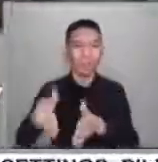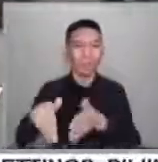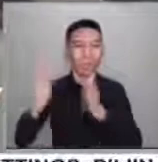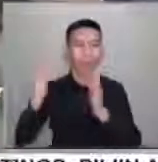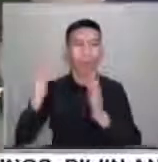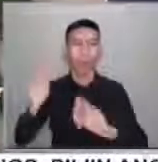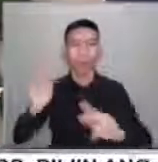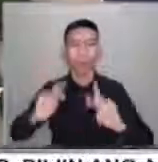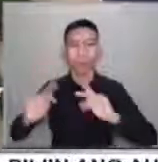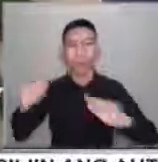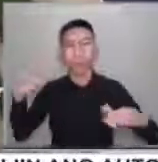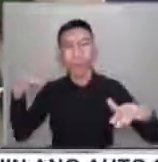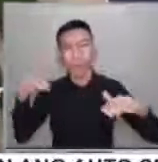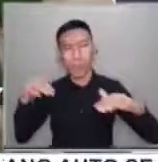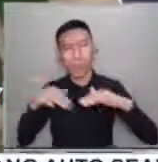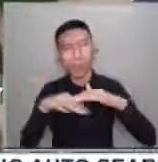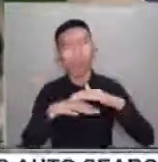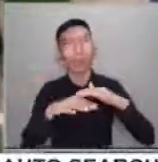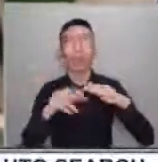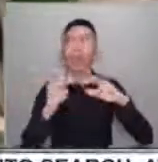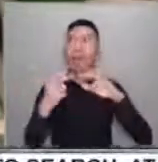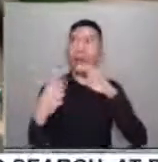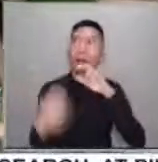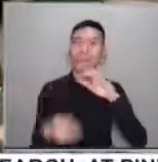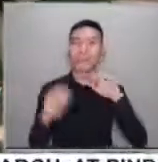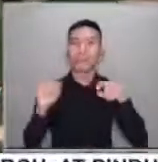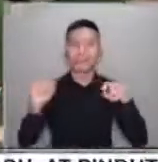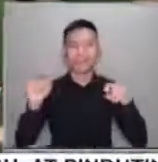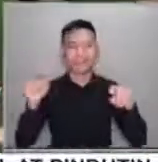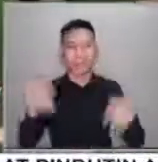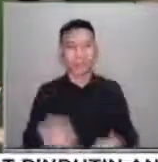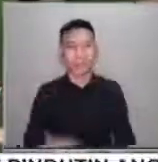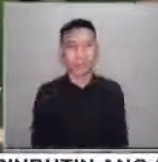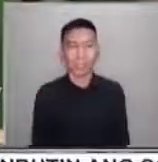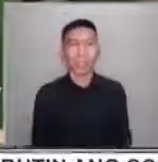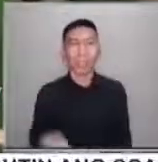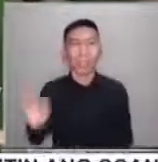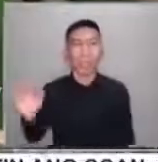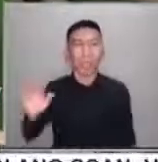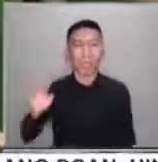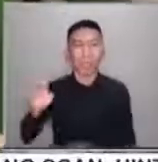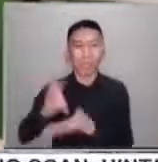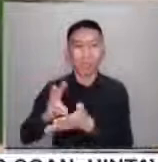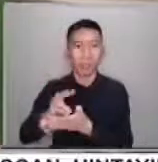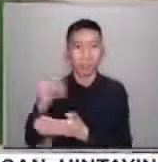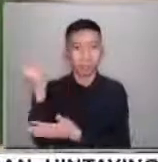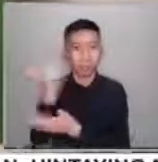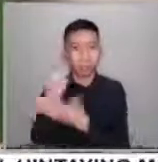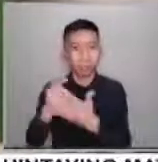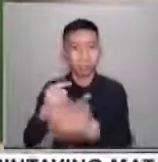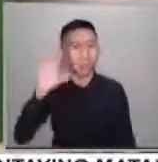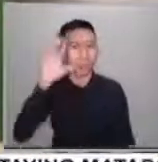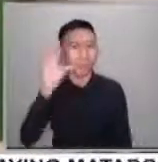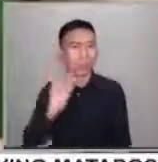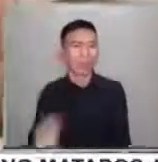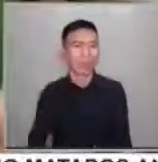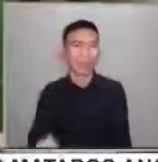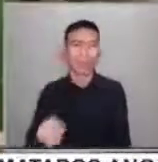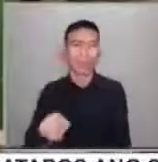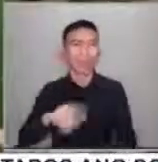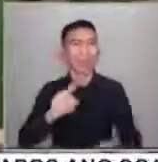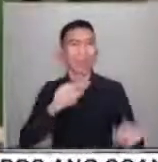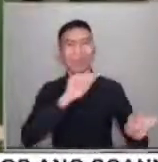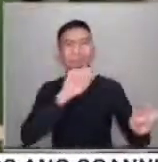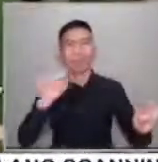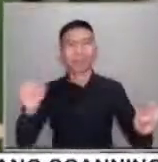pasahero. Unique yung design ng airport. Unlike sa usual na airport na hindi parang ganito, na hindi ko alam kung wood